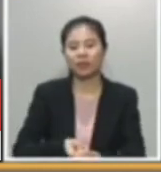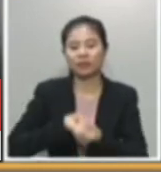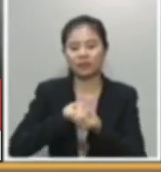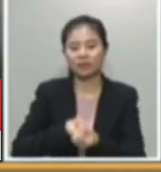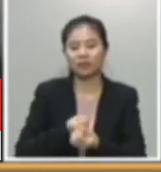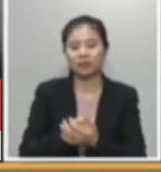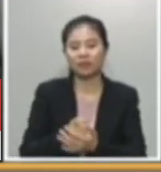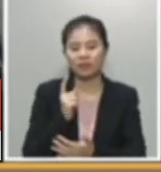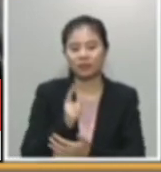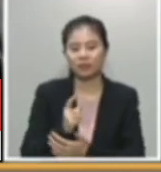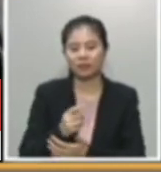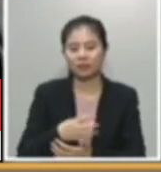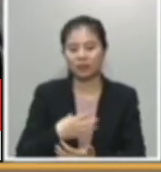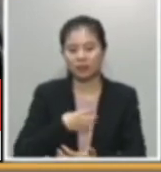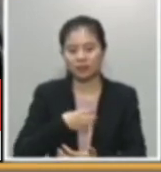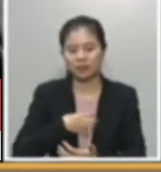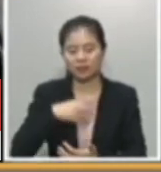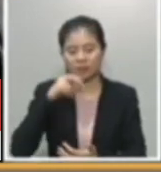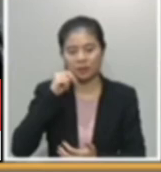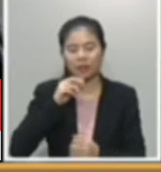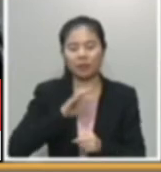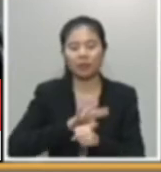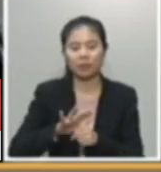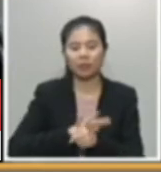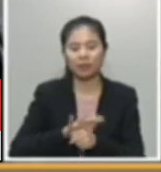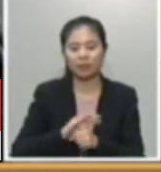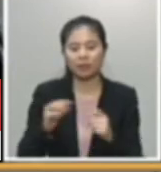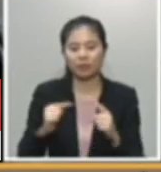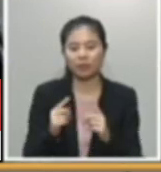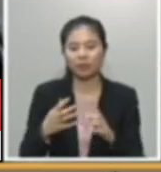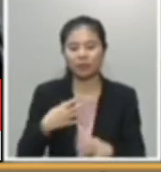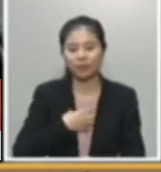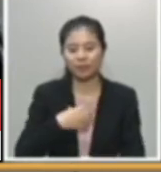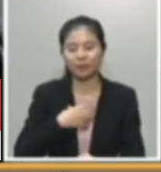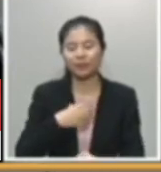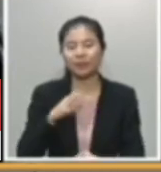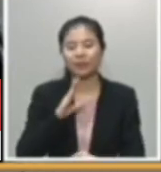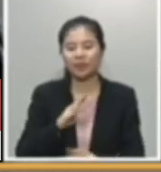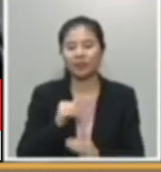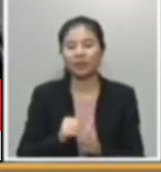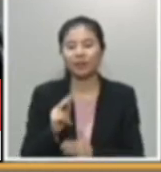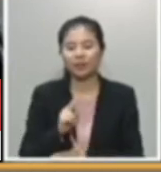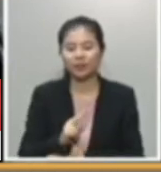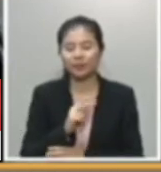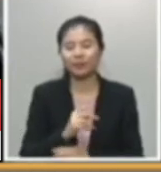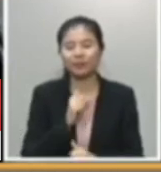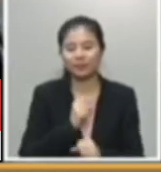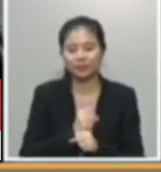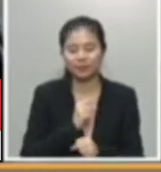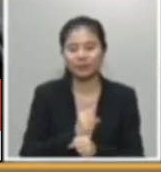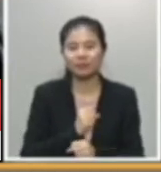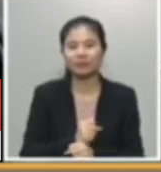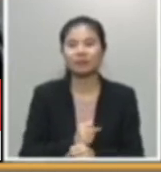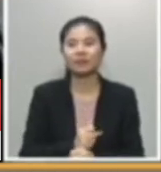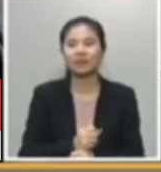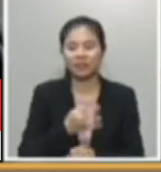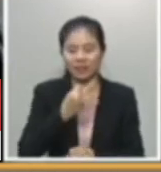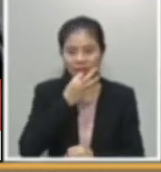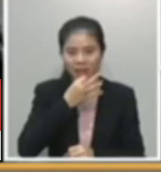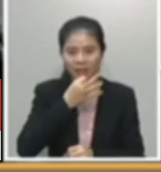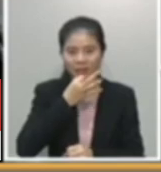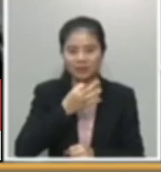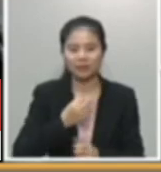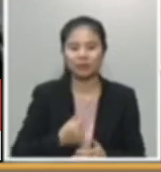เกษตรกรต้องการน้ำอย่างเพียงพอต่อความต้องการที่จะใช้ประกอบสัมมาหาเลี้ยงชี